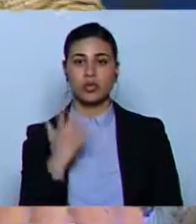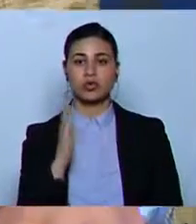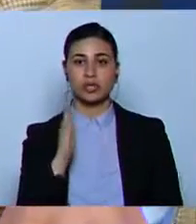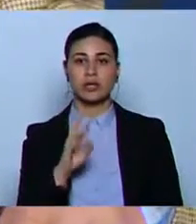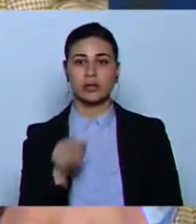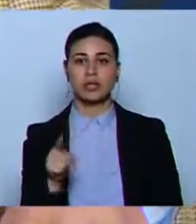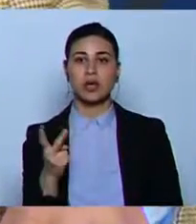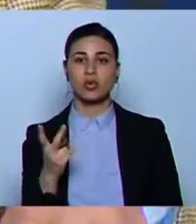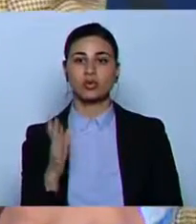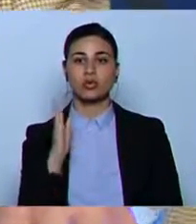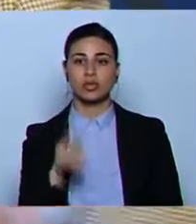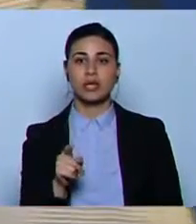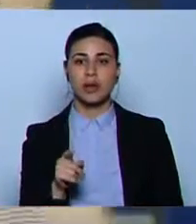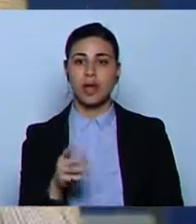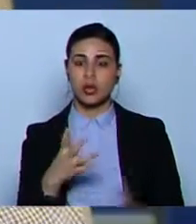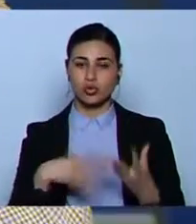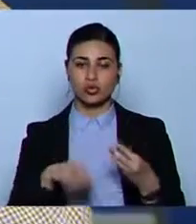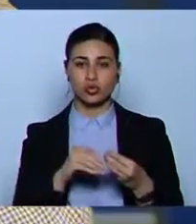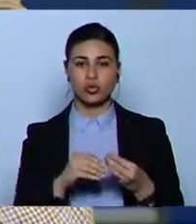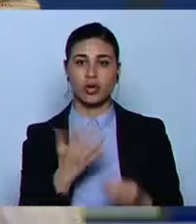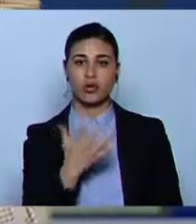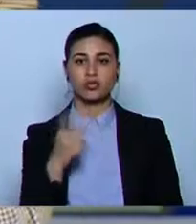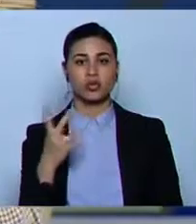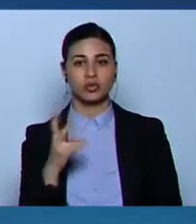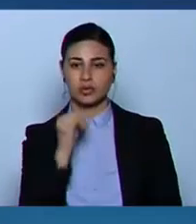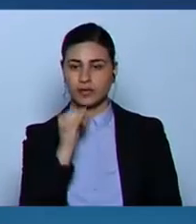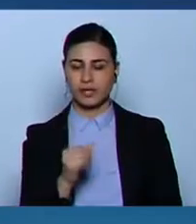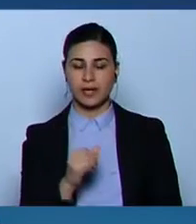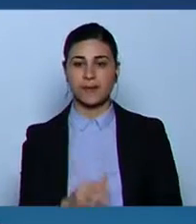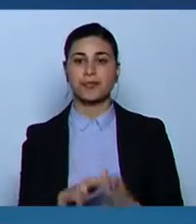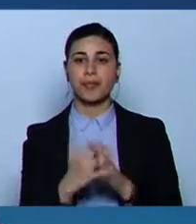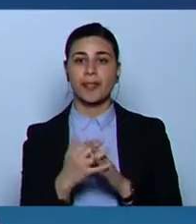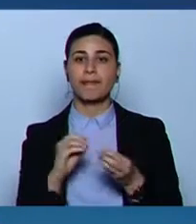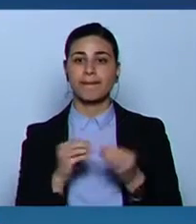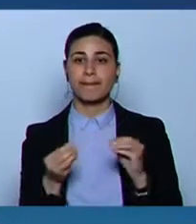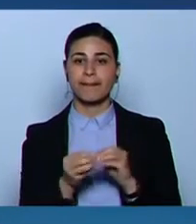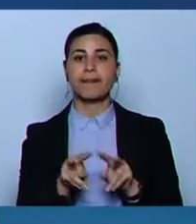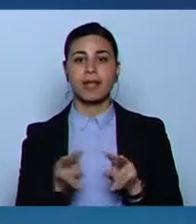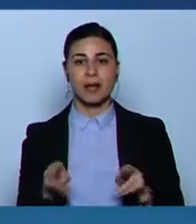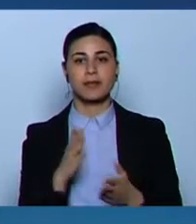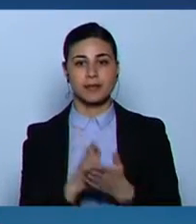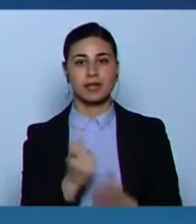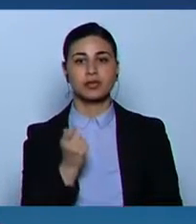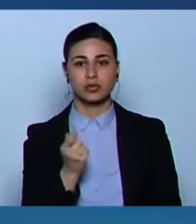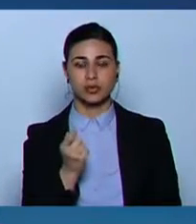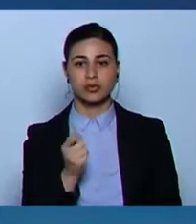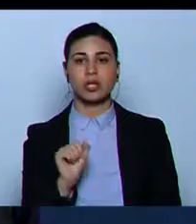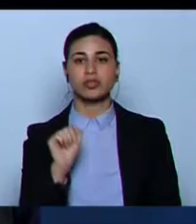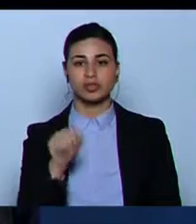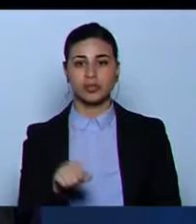და 25 რო ეყოლება თემს, 5-25-თან არ არის. სოფლის პრობლემები ერთმანეთს გავს. რაღაც დონეზე